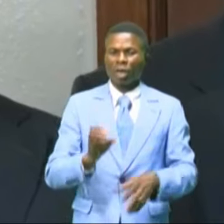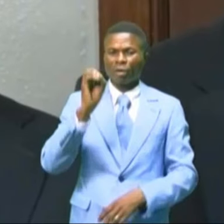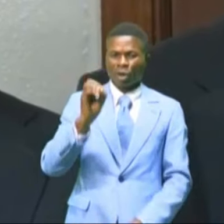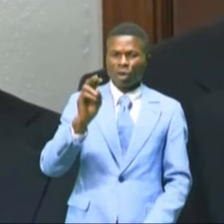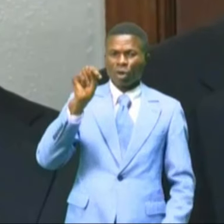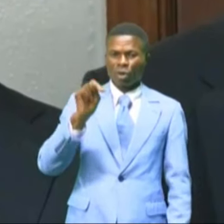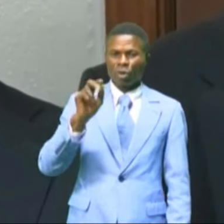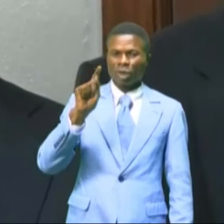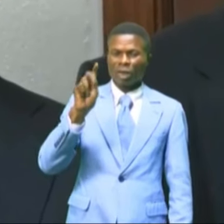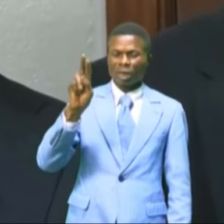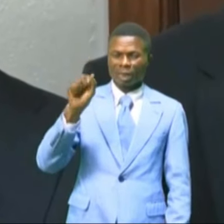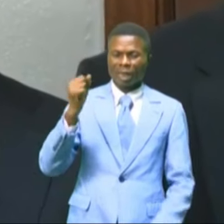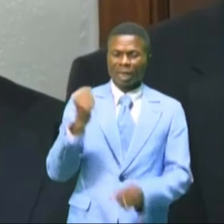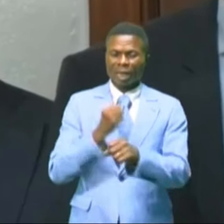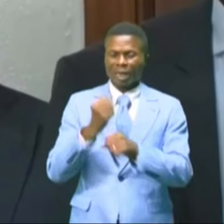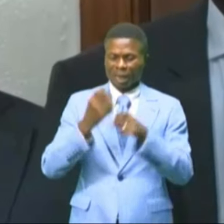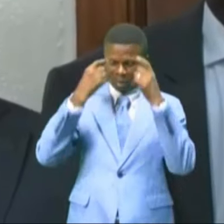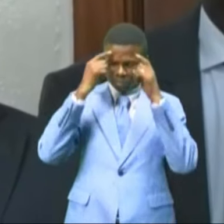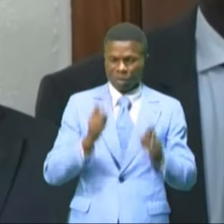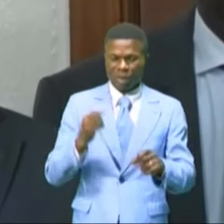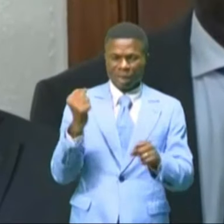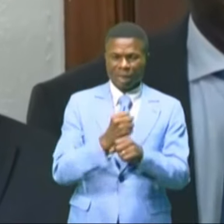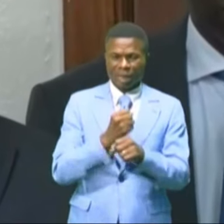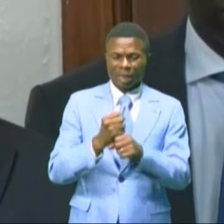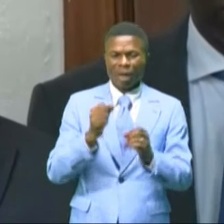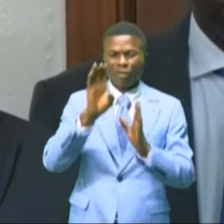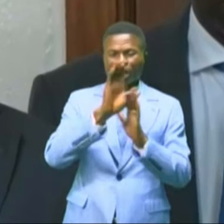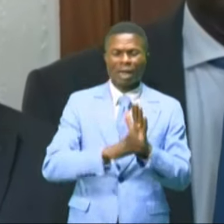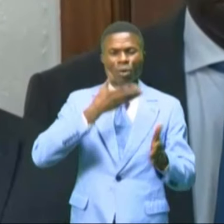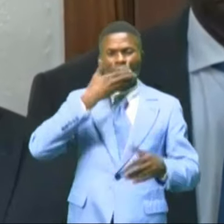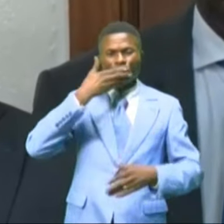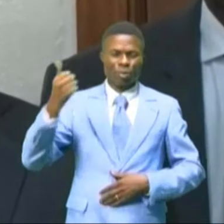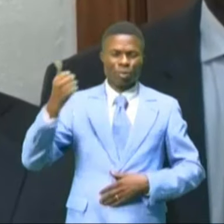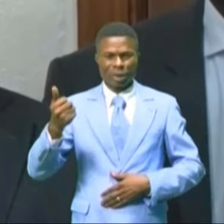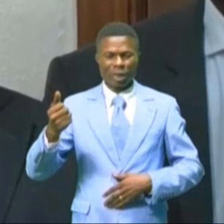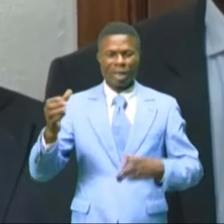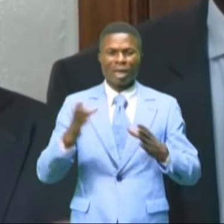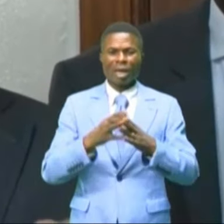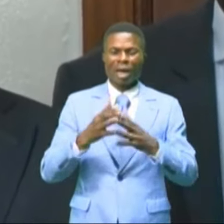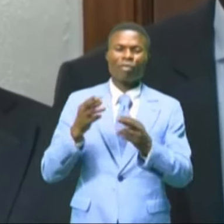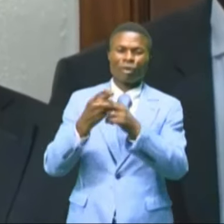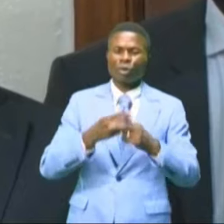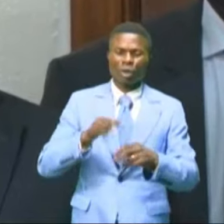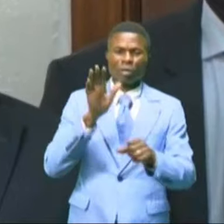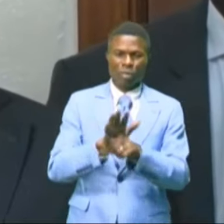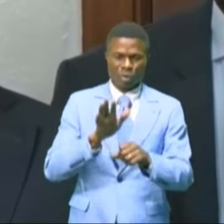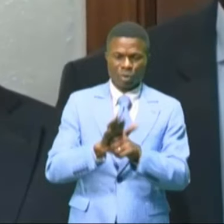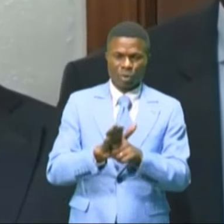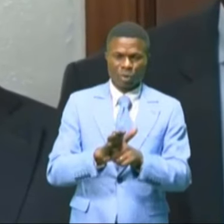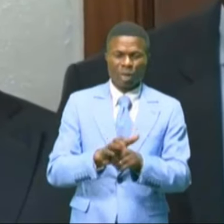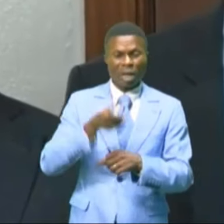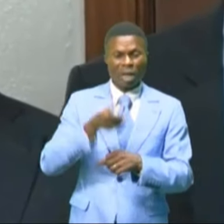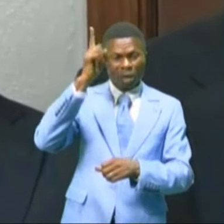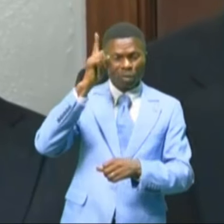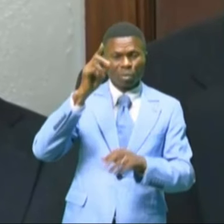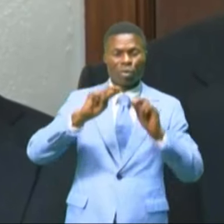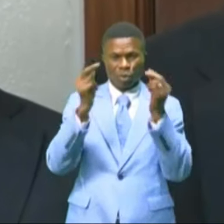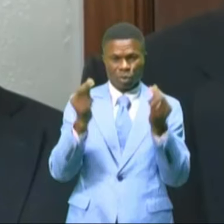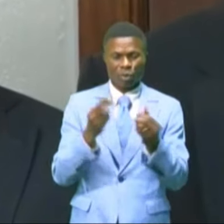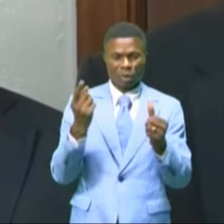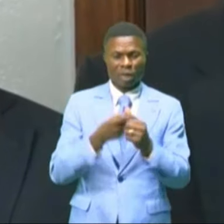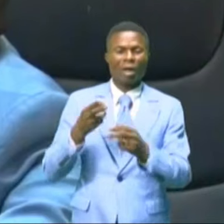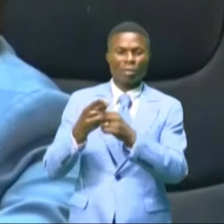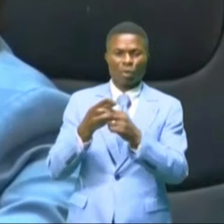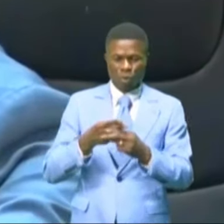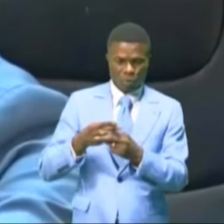vont travailler sur le terminal de travailler dans les meilleures conditions possibles avec une sécurité au maximum parce que la priorité du groupe, c'est toujours la